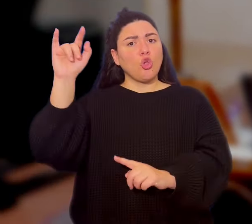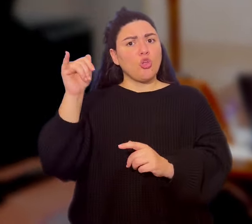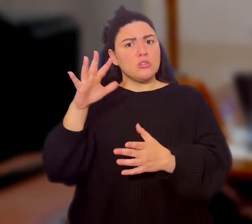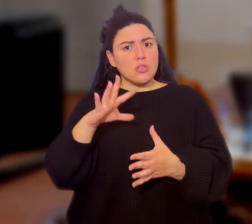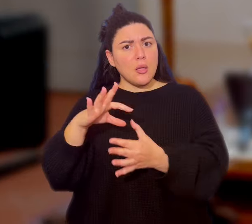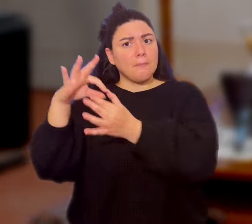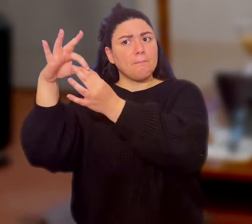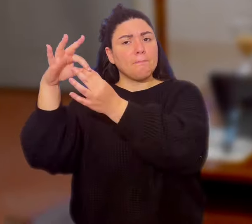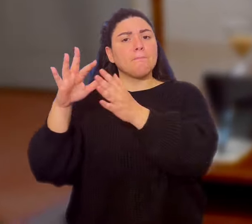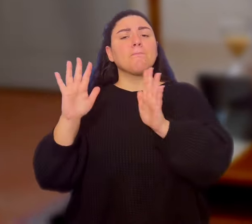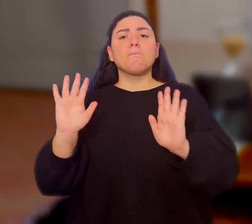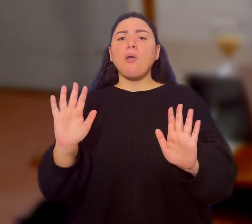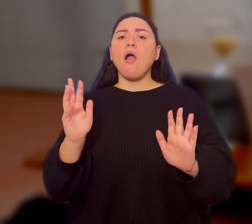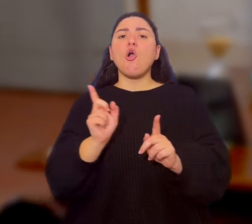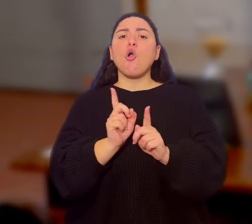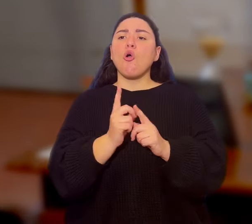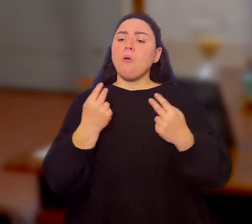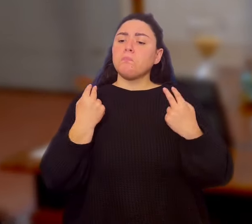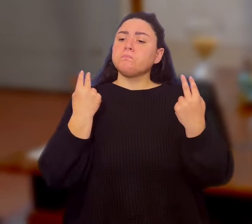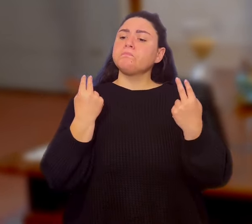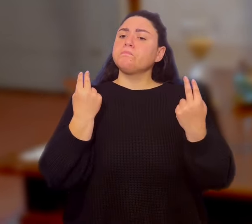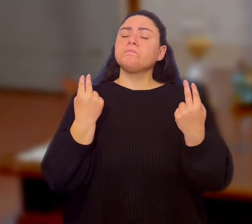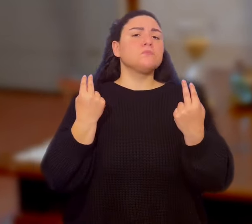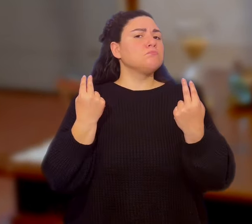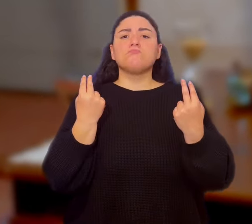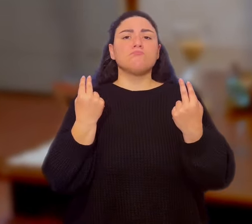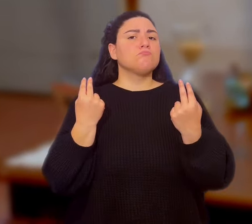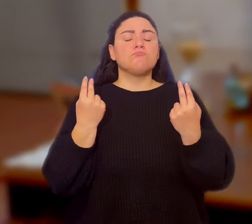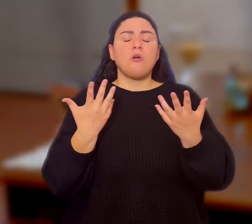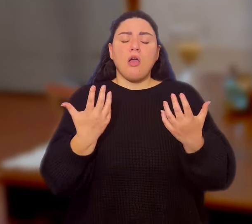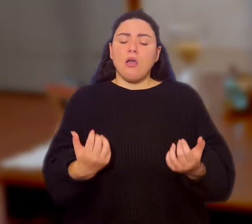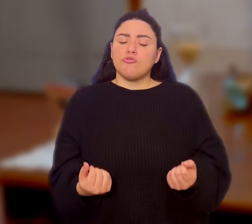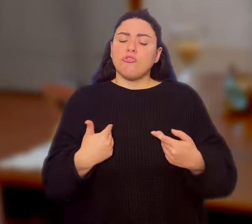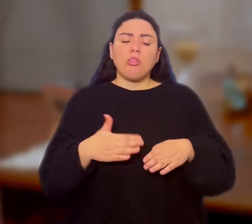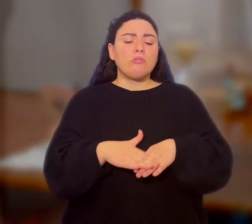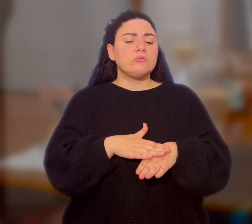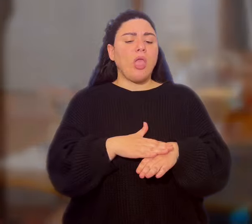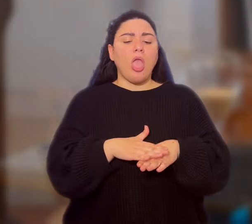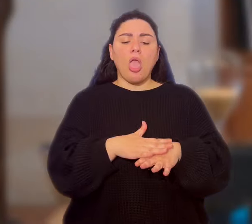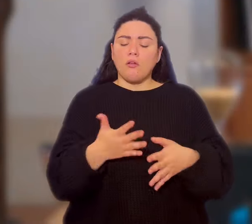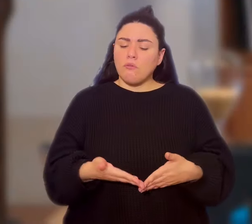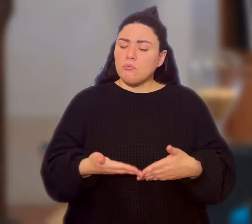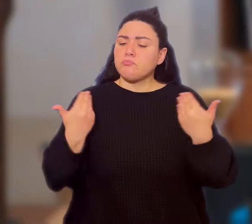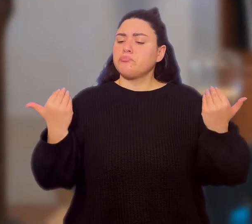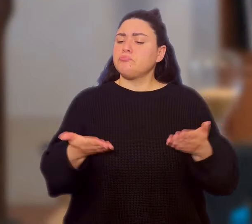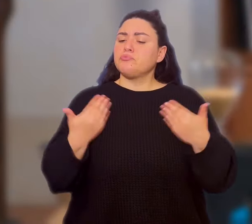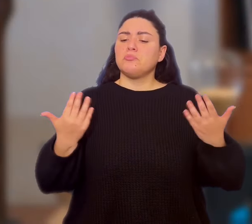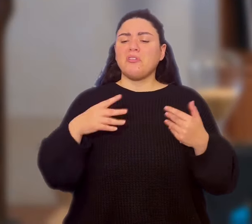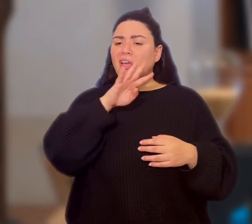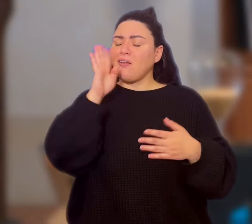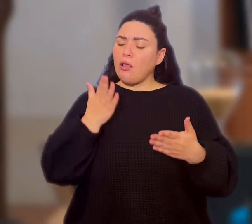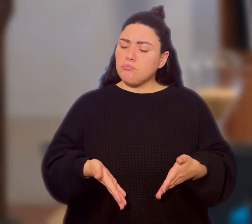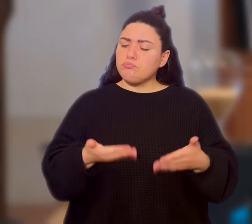Dio ma svuotò se stesso assumendo una dizione di servo e divenendo simile